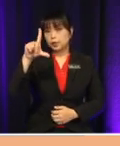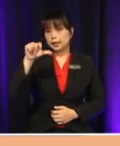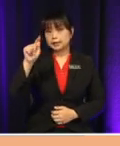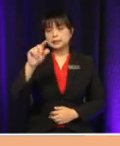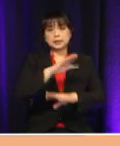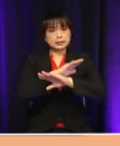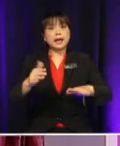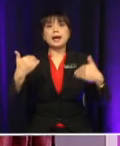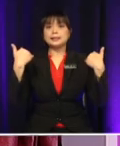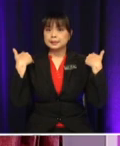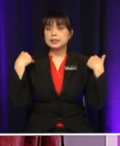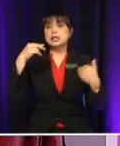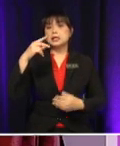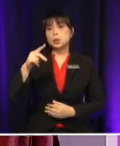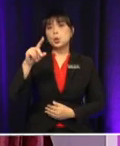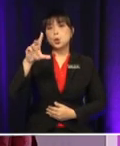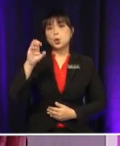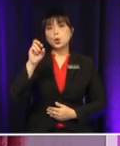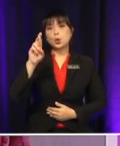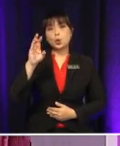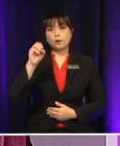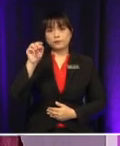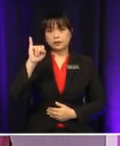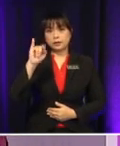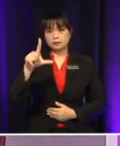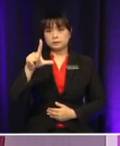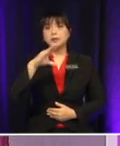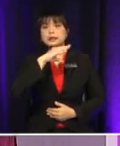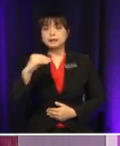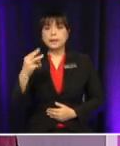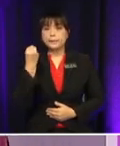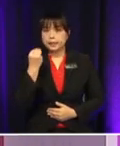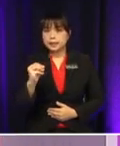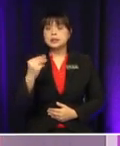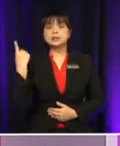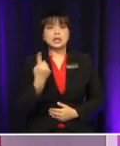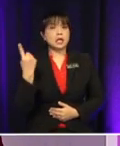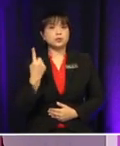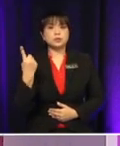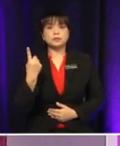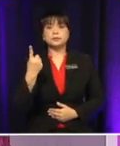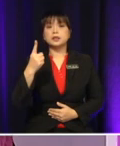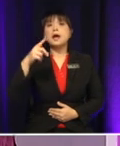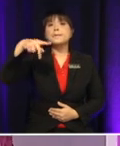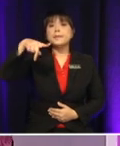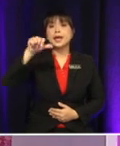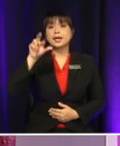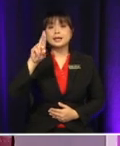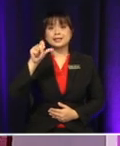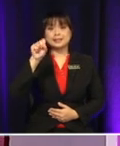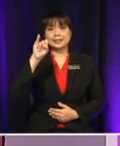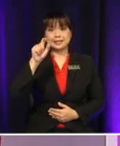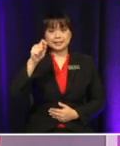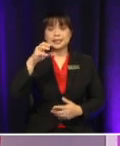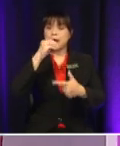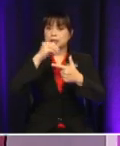mereka bukan autotrof dan mereka ini selalunya adalah Persit atau saprofit bermaksud merekat